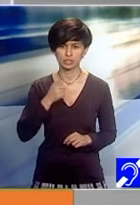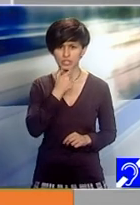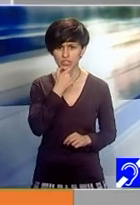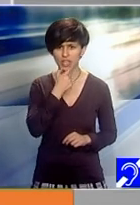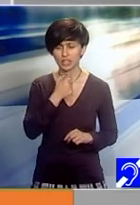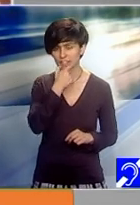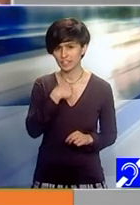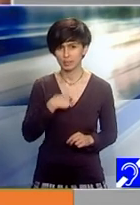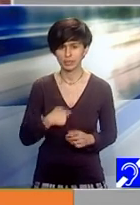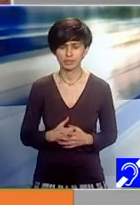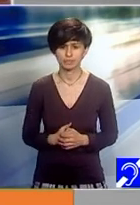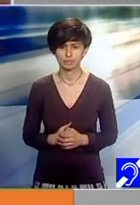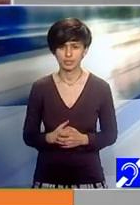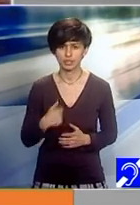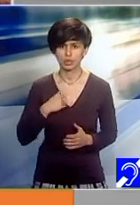doamnă?